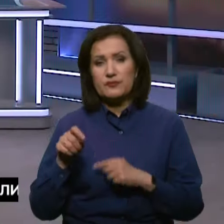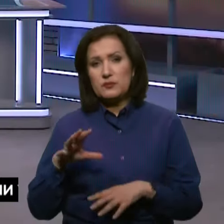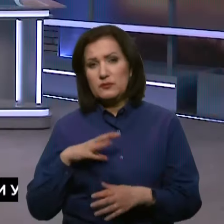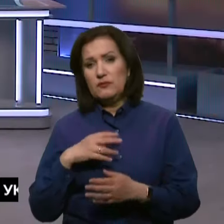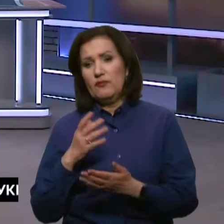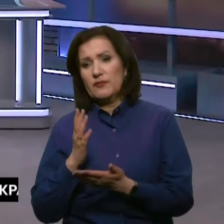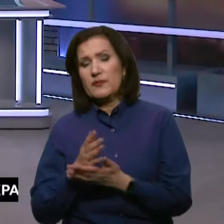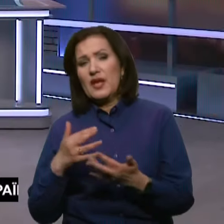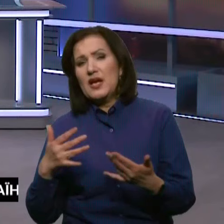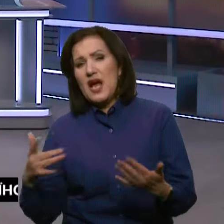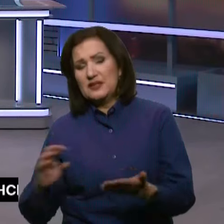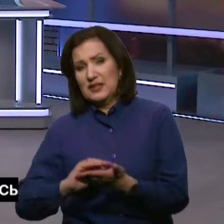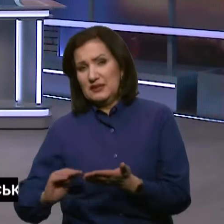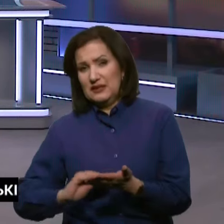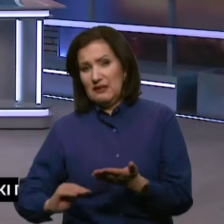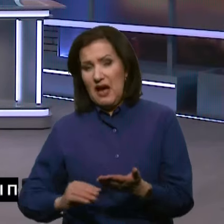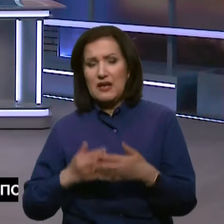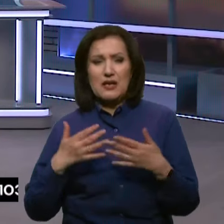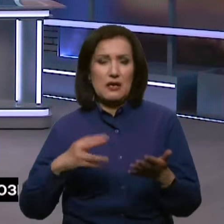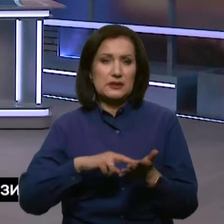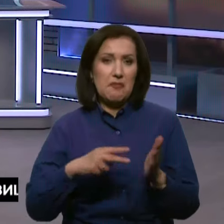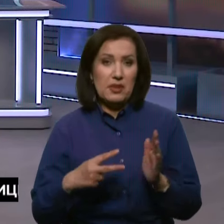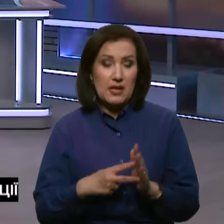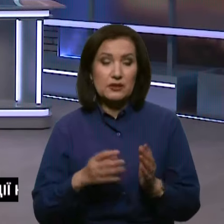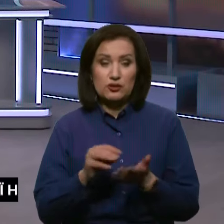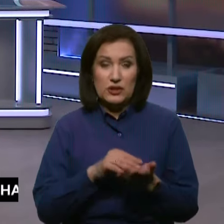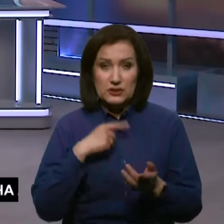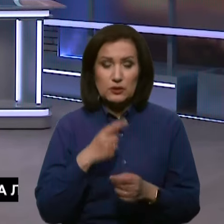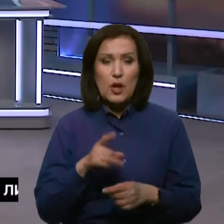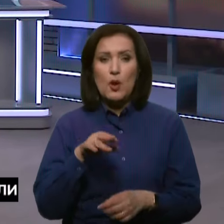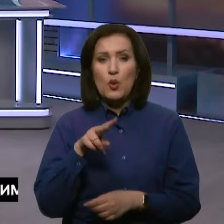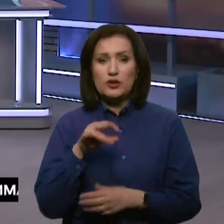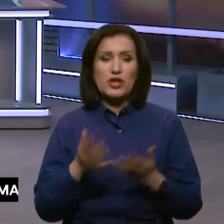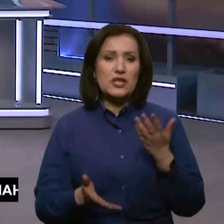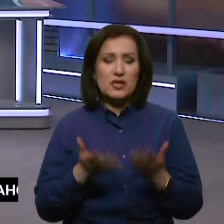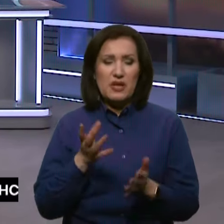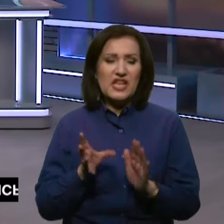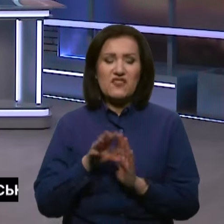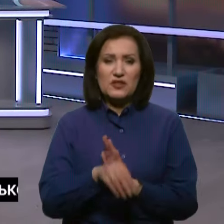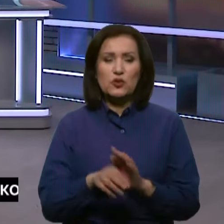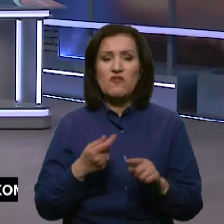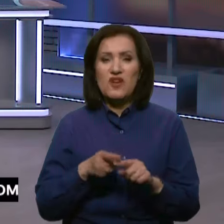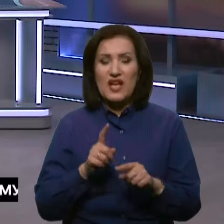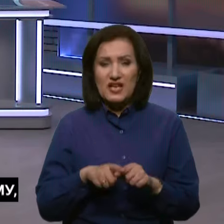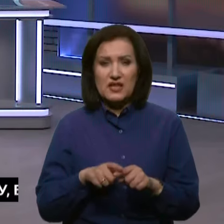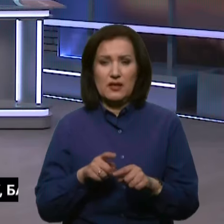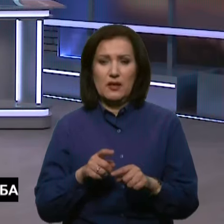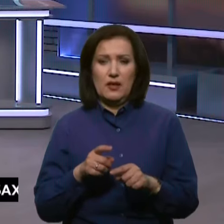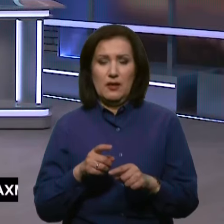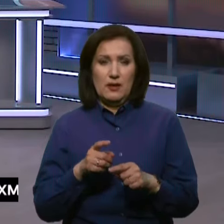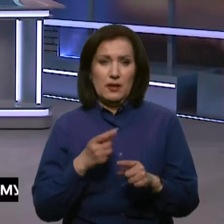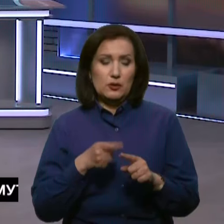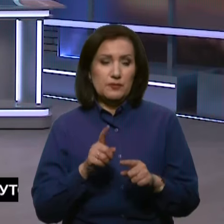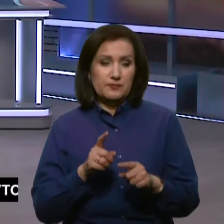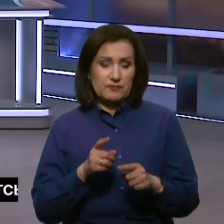можуть малюватися різні сценари і різні плани. Я ще раз кажу, Лукашенко, напевно, інвестує у гэта велізарні